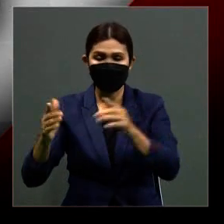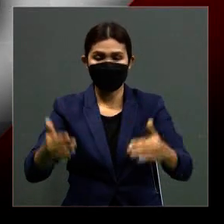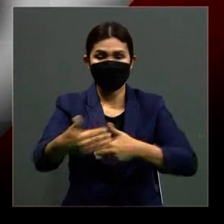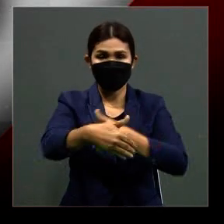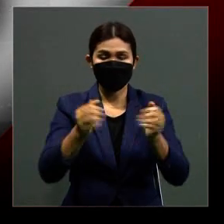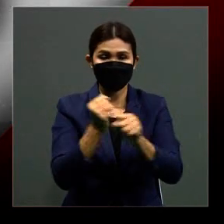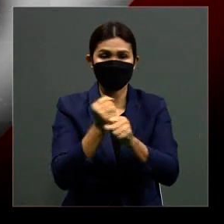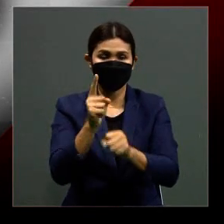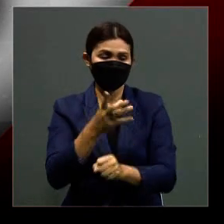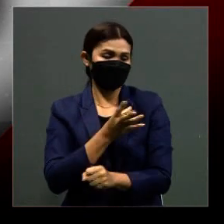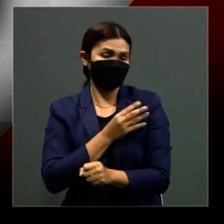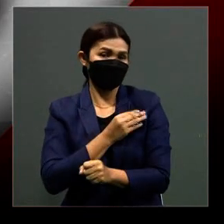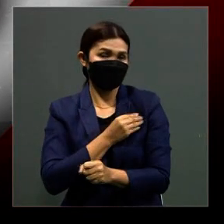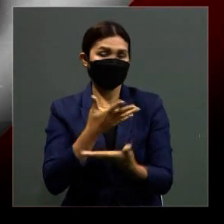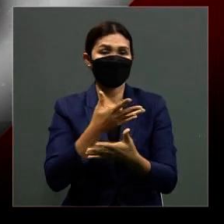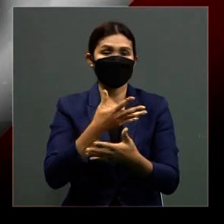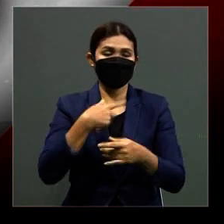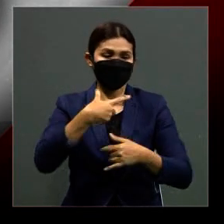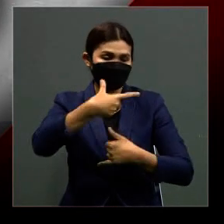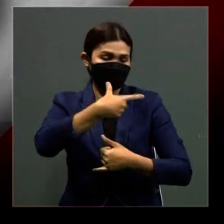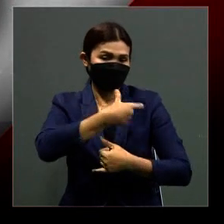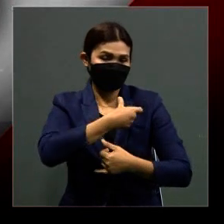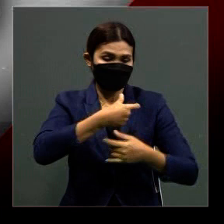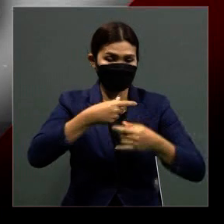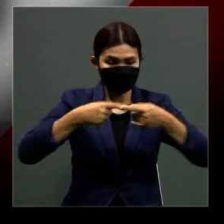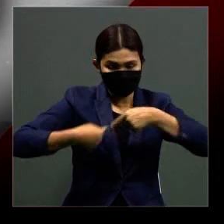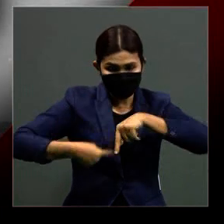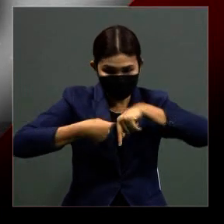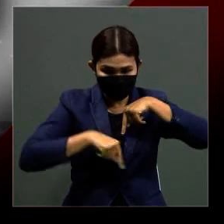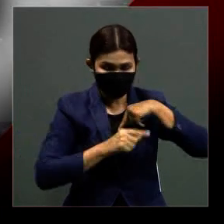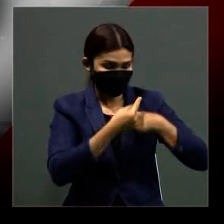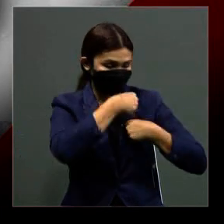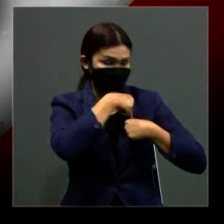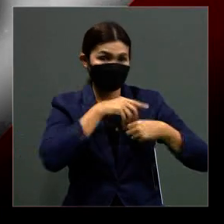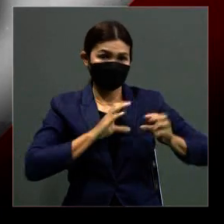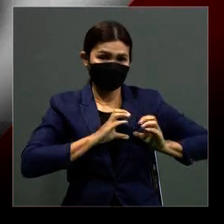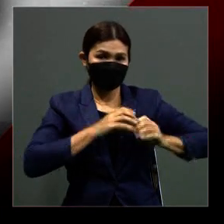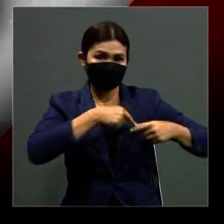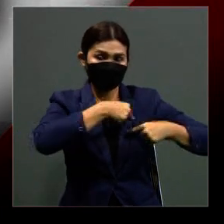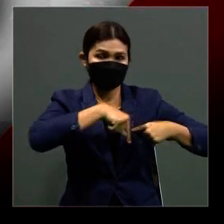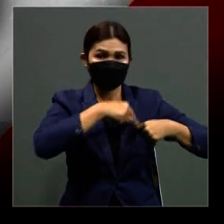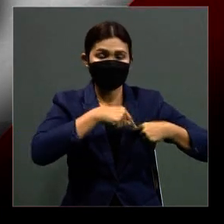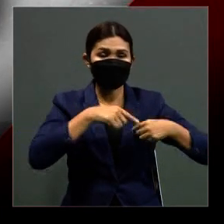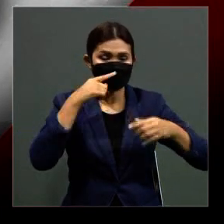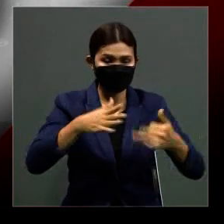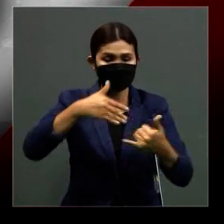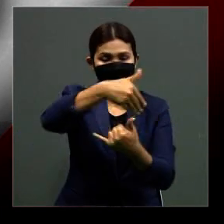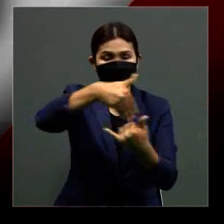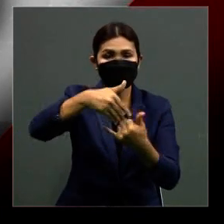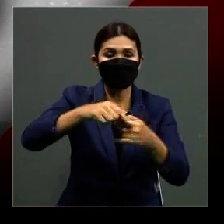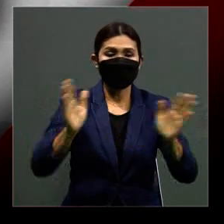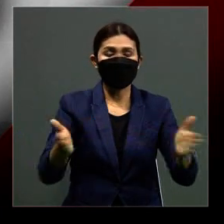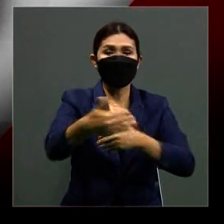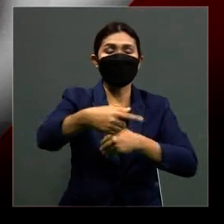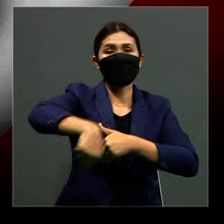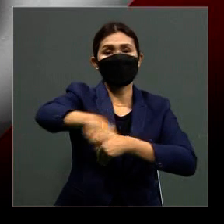การตรวจหัวใจการฉีดสีสวนหลอดเลือดหัวใจแล้วก็ปรับปรุงห้องผ่าตัดและพื้นที่บริเวณห้องผ่าตัดที่โรง